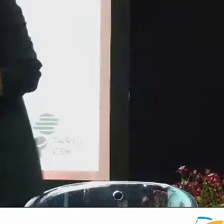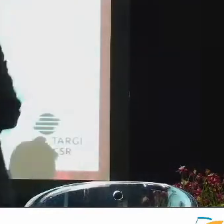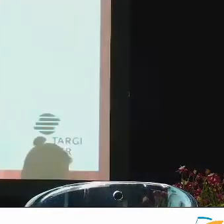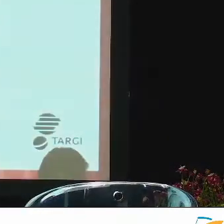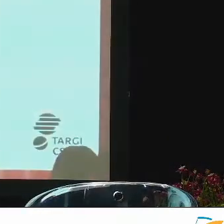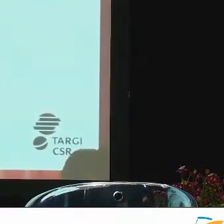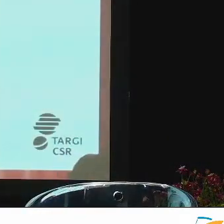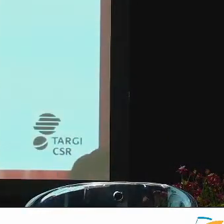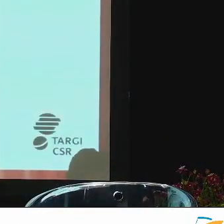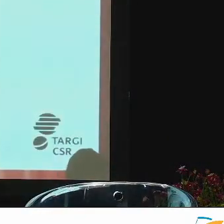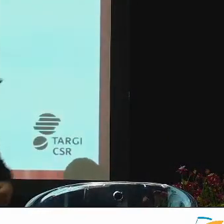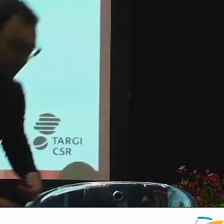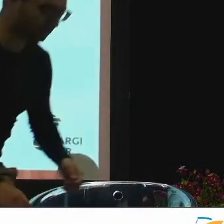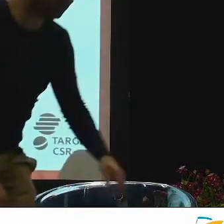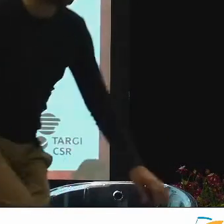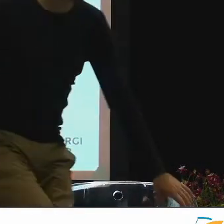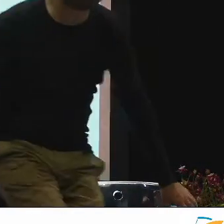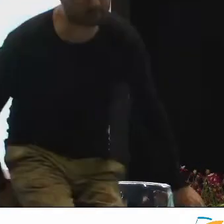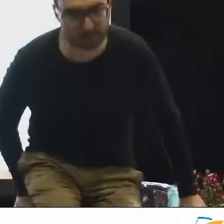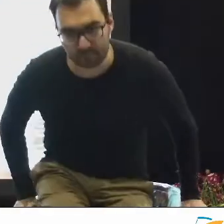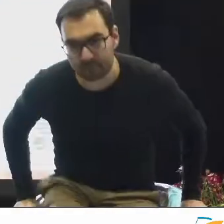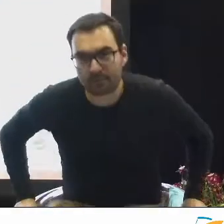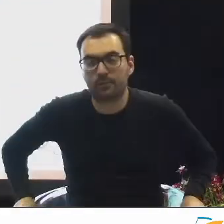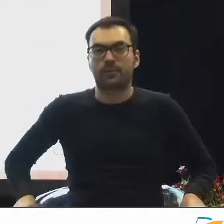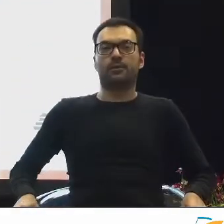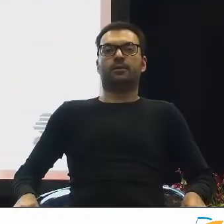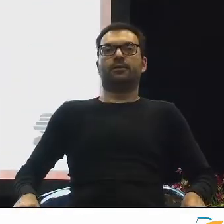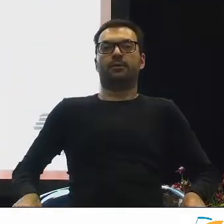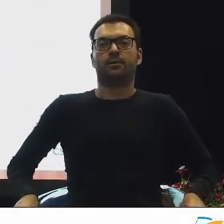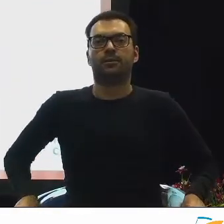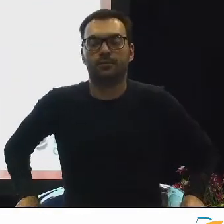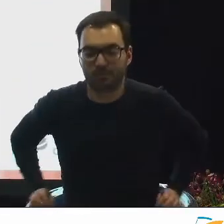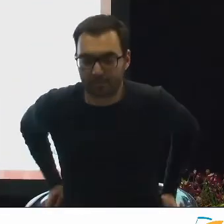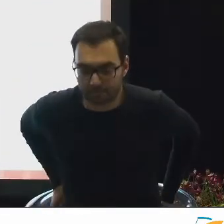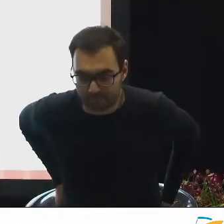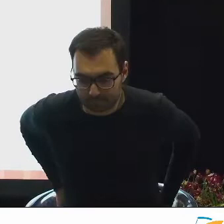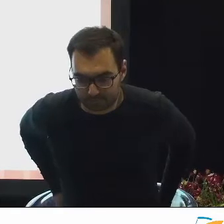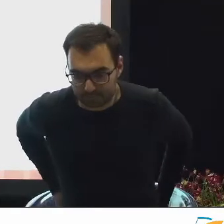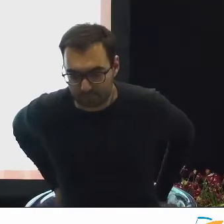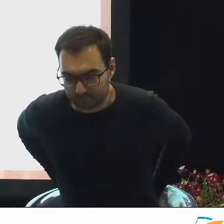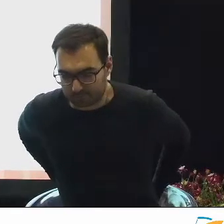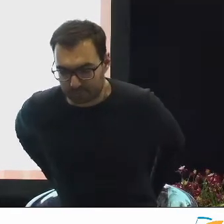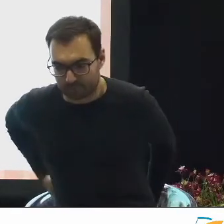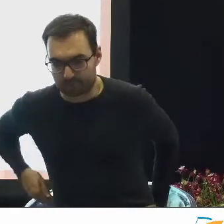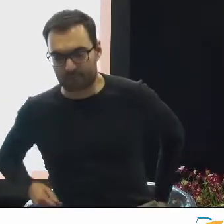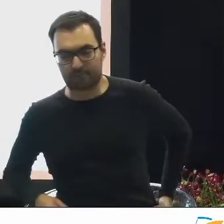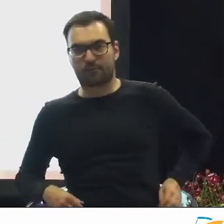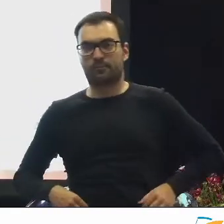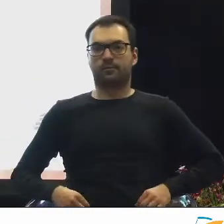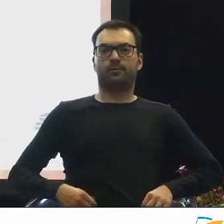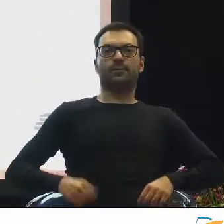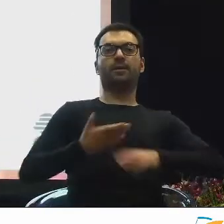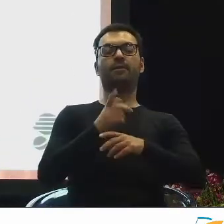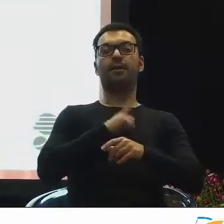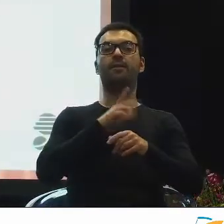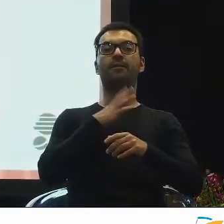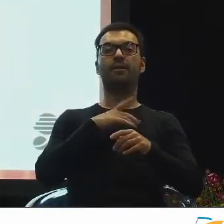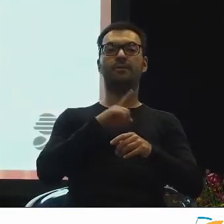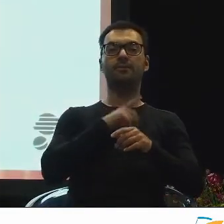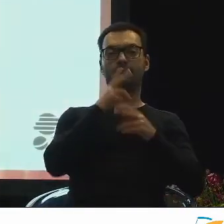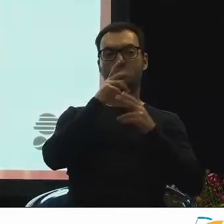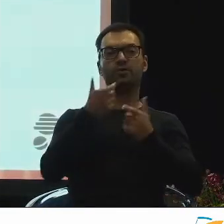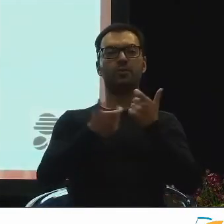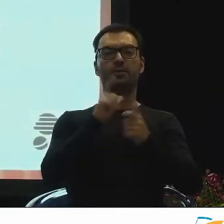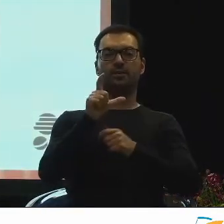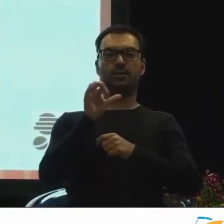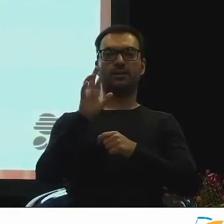perspektywy warto patrzeć także na kwestię CSR-u, że CSR wytycza pewien